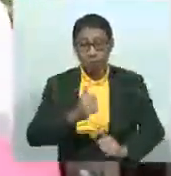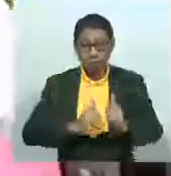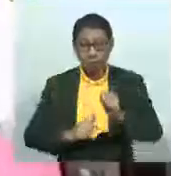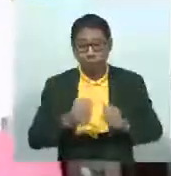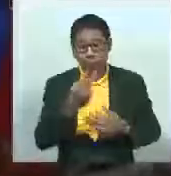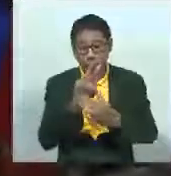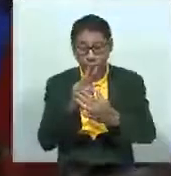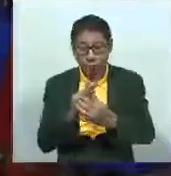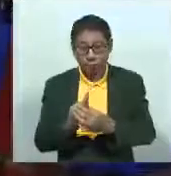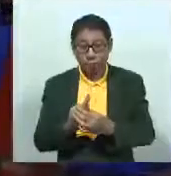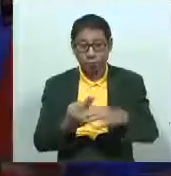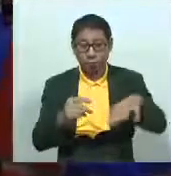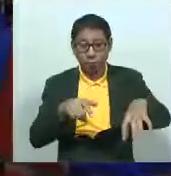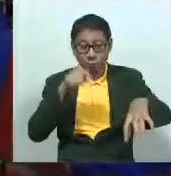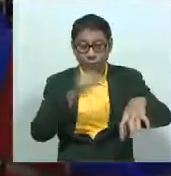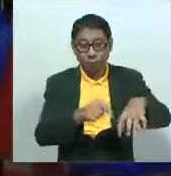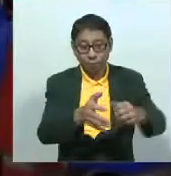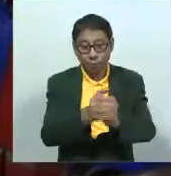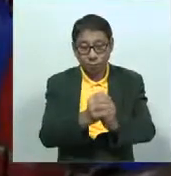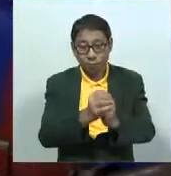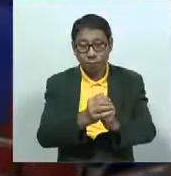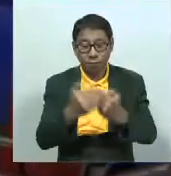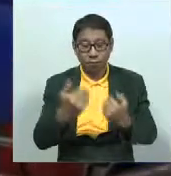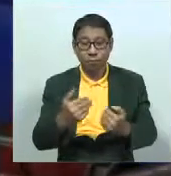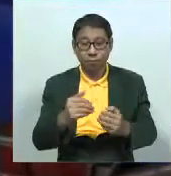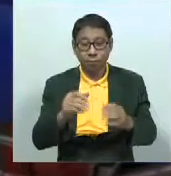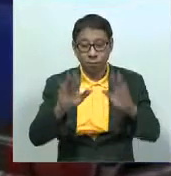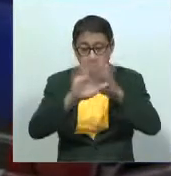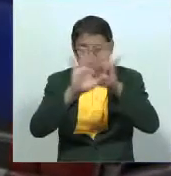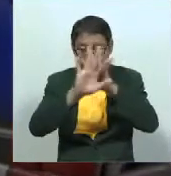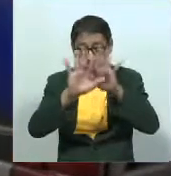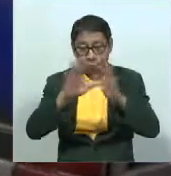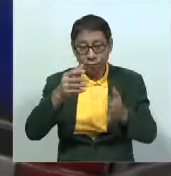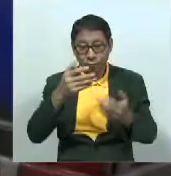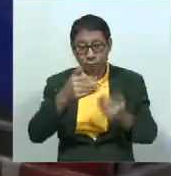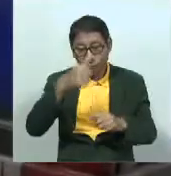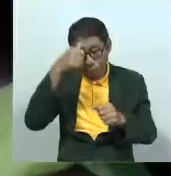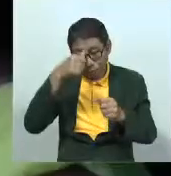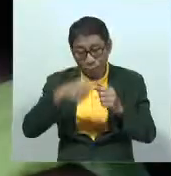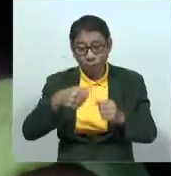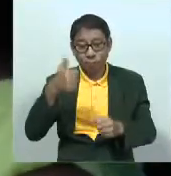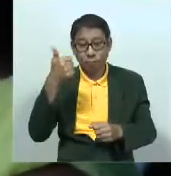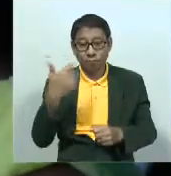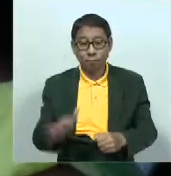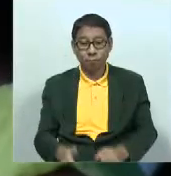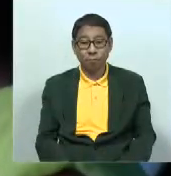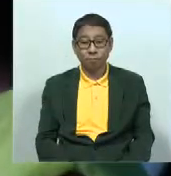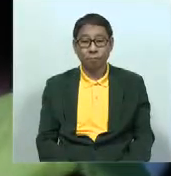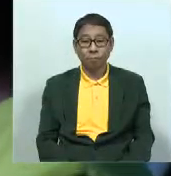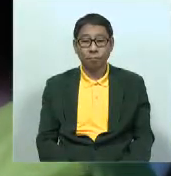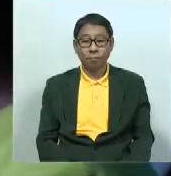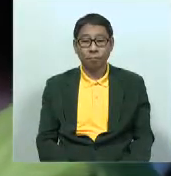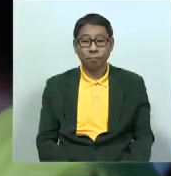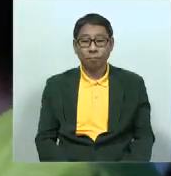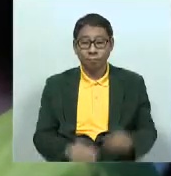ารเจ้าเป็นนาฏศิลป์โบราณที่กำลังเลือนหายไปจากความทรงจำของคนรุ่นใหม ่มันก็ส